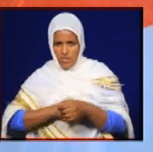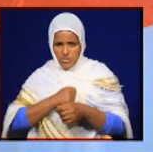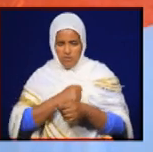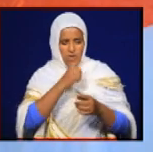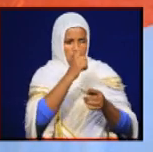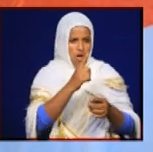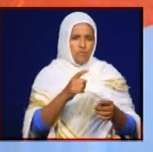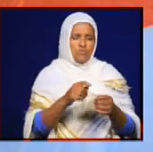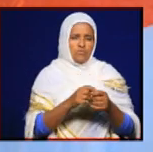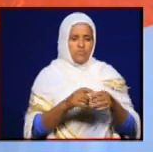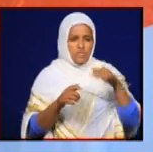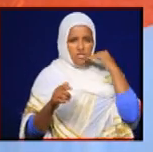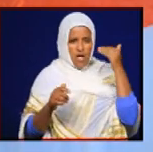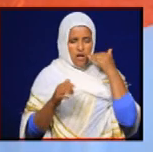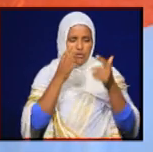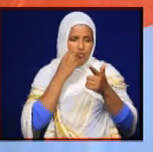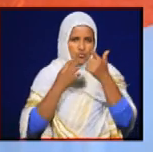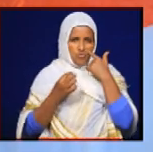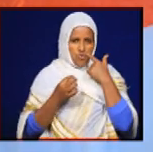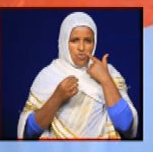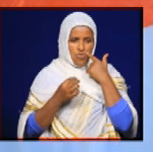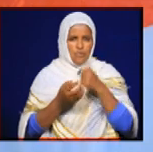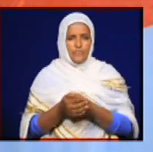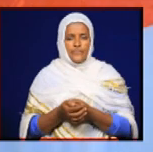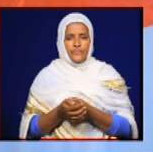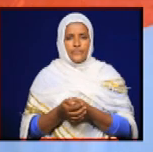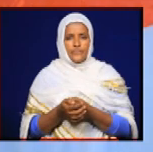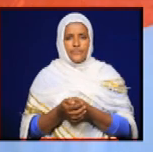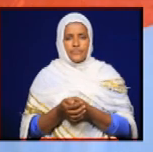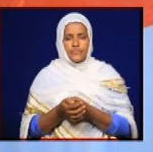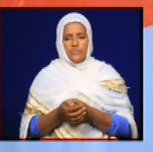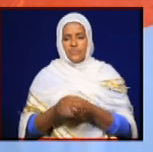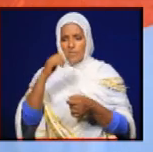አንዱ ባዘነበት አንዱ በሳቅ ለቅሶ